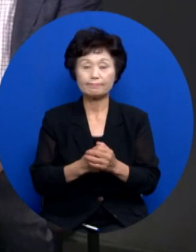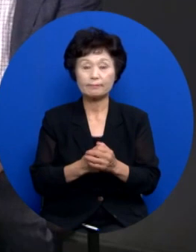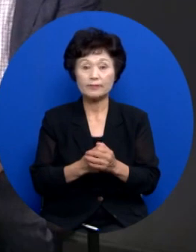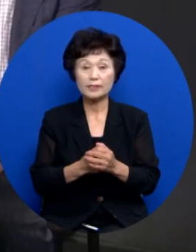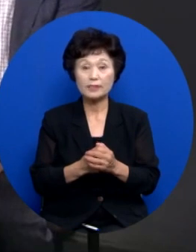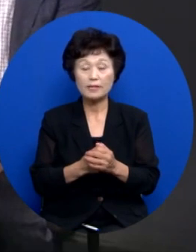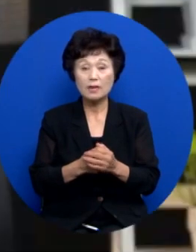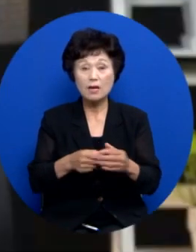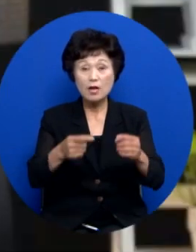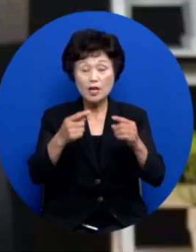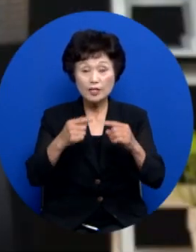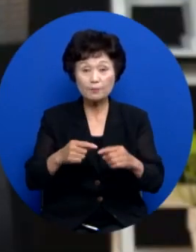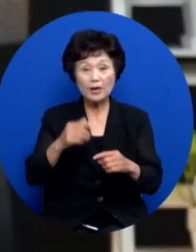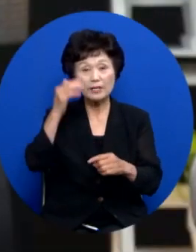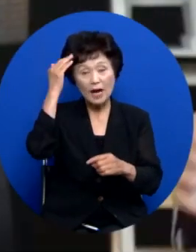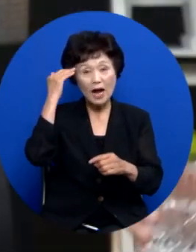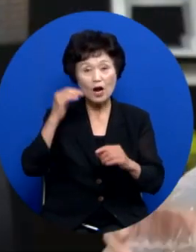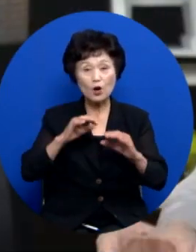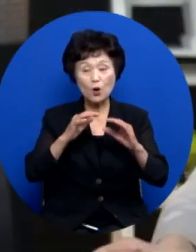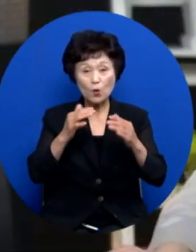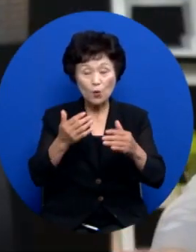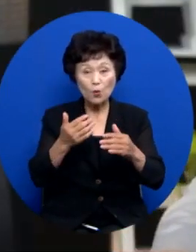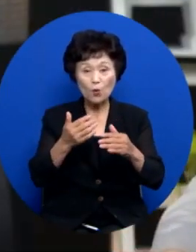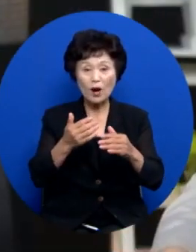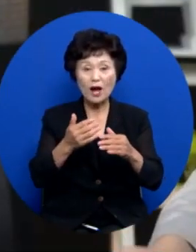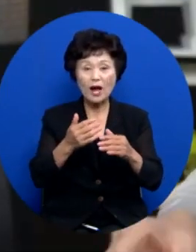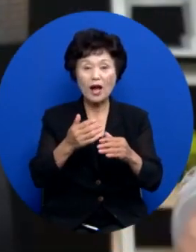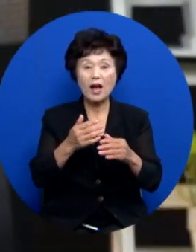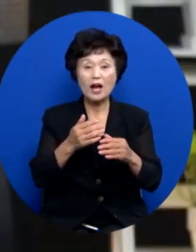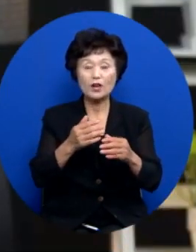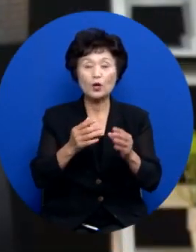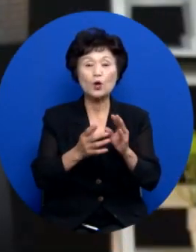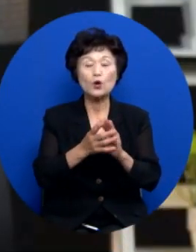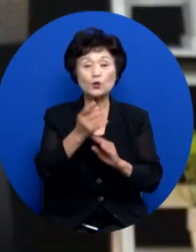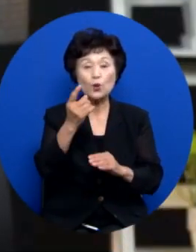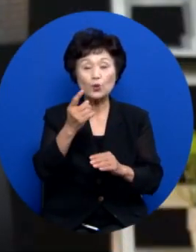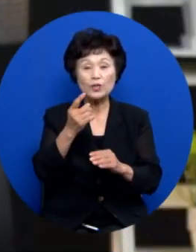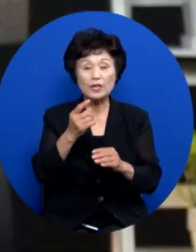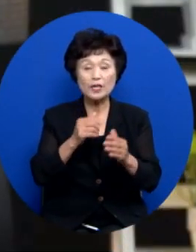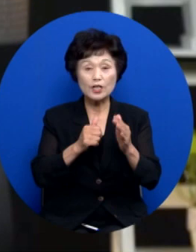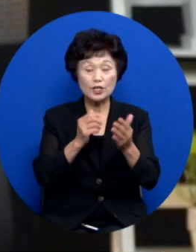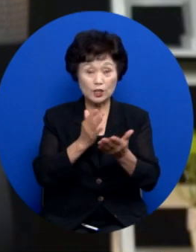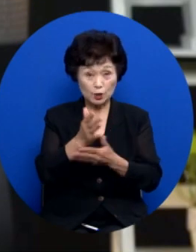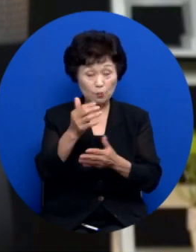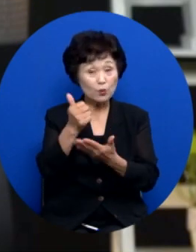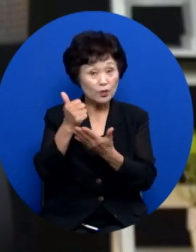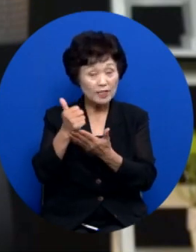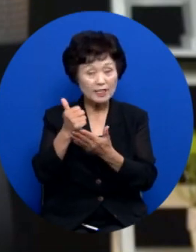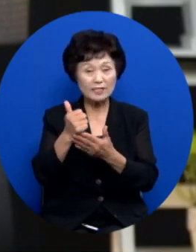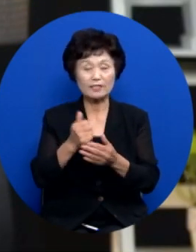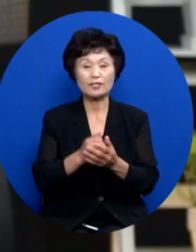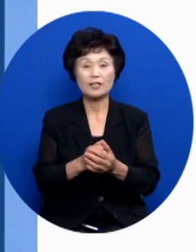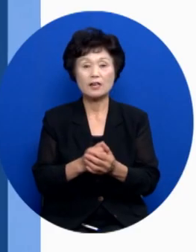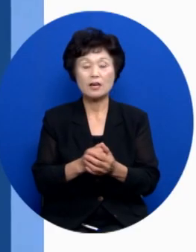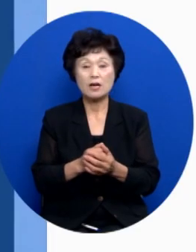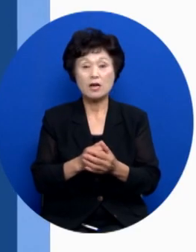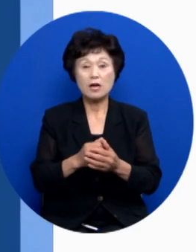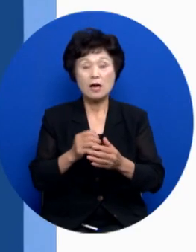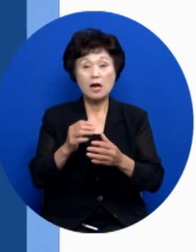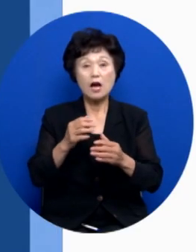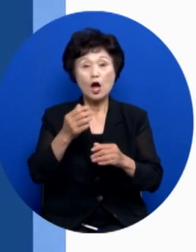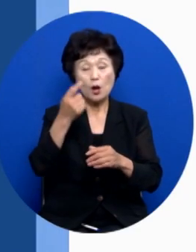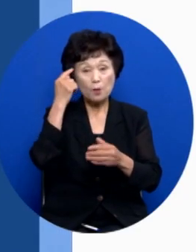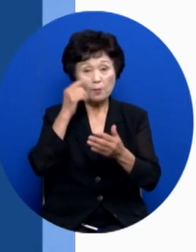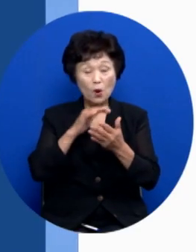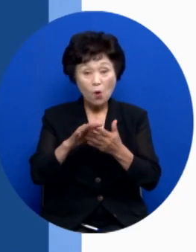대답에 참가한 한국 국가전략연구원 문성록 통일전략센터장은 정전협정 준수가 지속 가능한 평화의